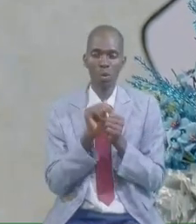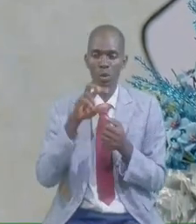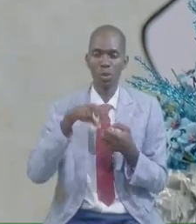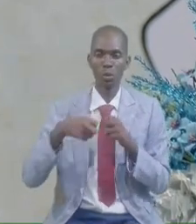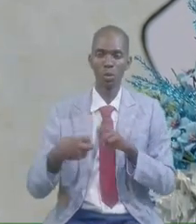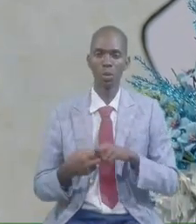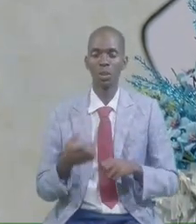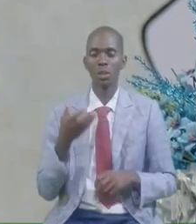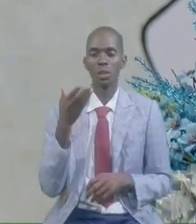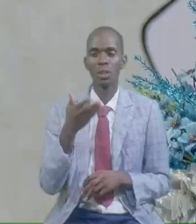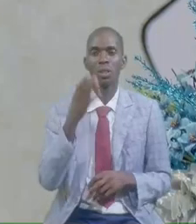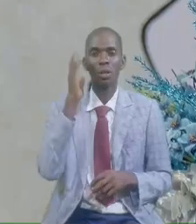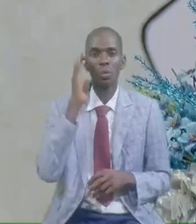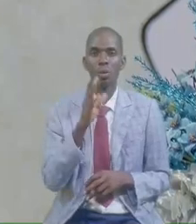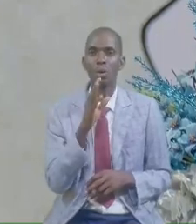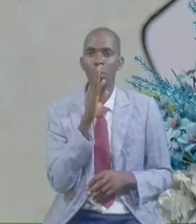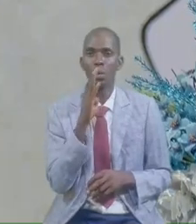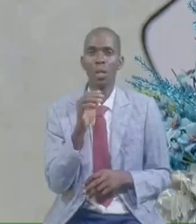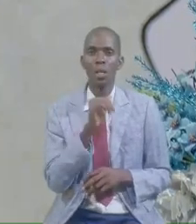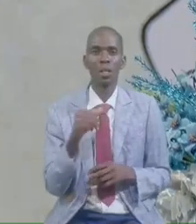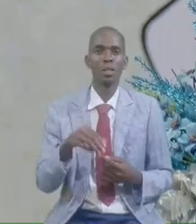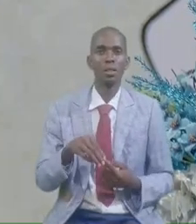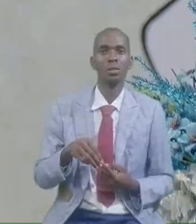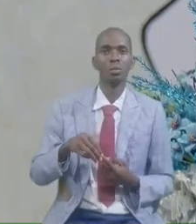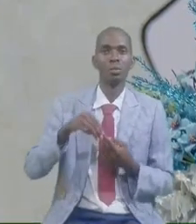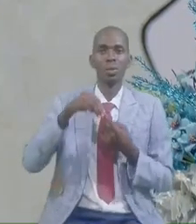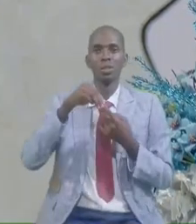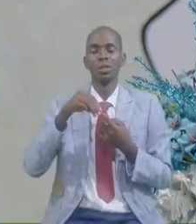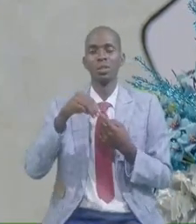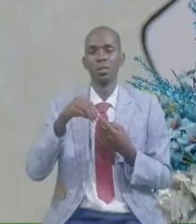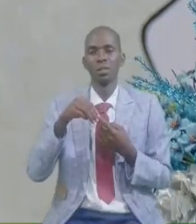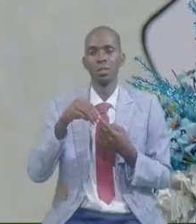problèmes. Tu ne repartiras pas avec tes problèmes.